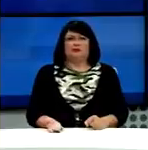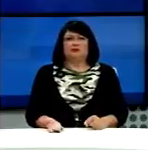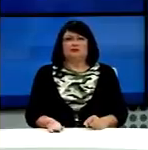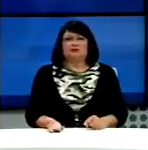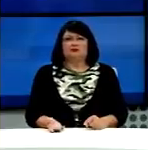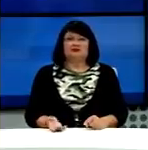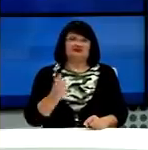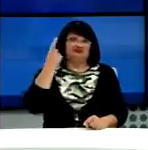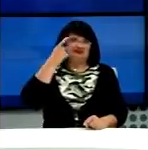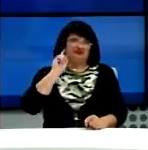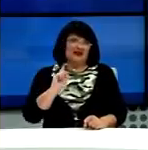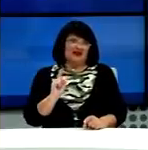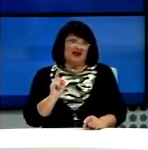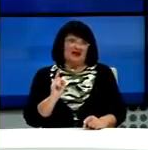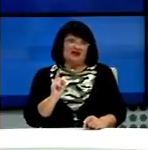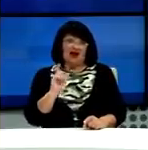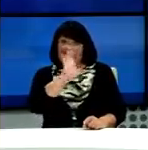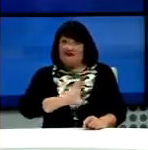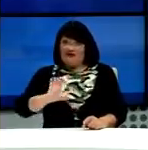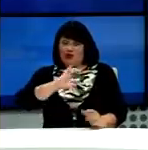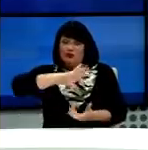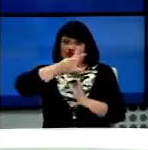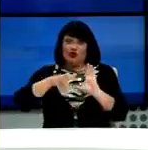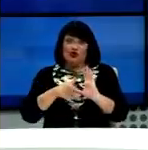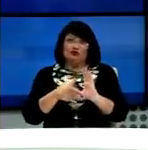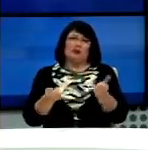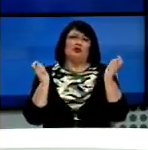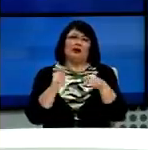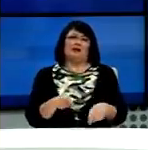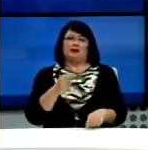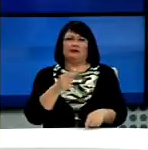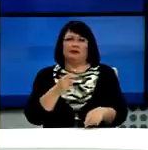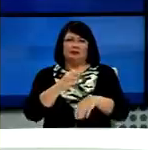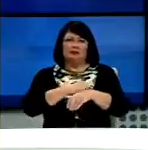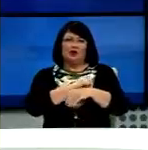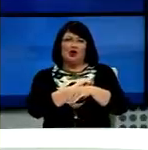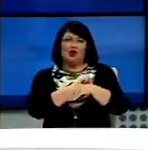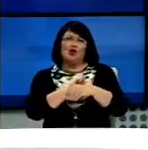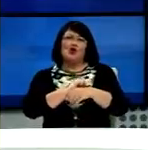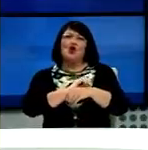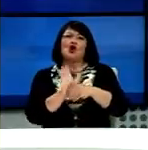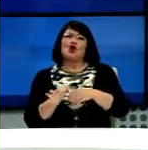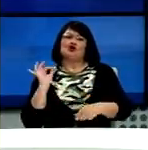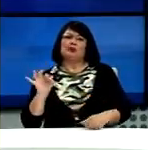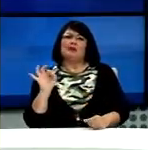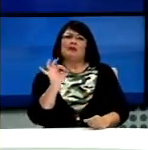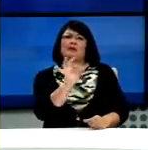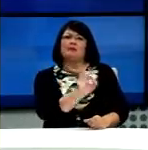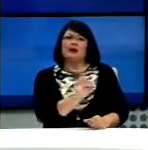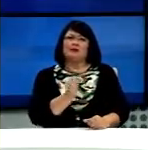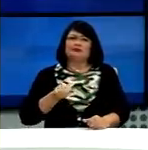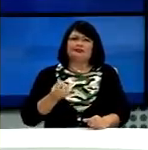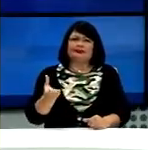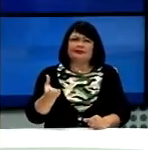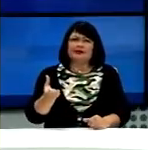αν υπάρχει άλλη χώρα, όχι στην Ευρώπη, στον κόσμο, που εν μέσω πανδημίας να το αποφασίζει αυτό. Με νόμο που φροντίσατε να φέρατε κατά